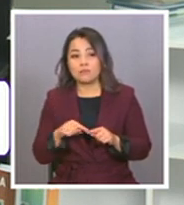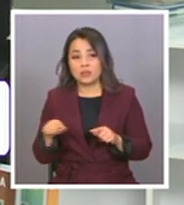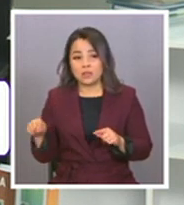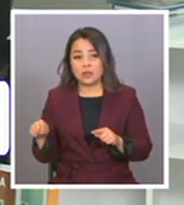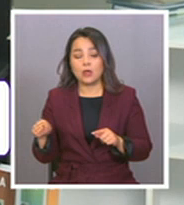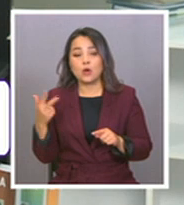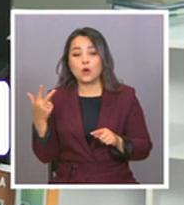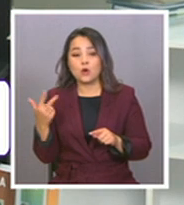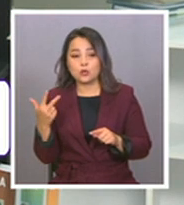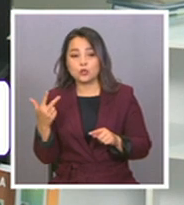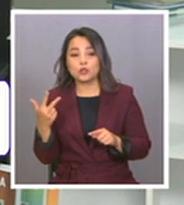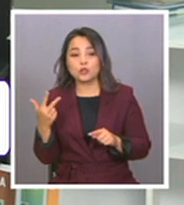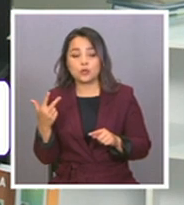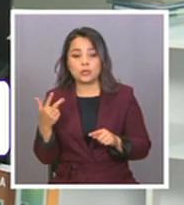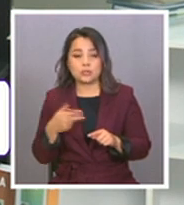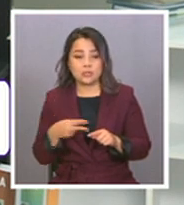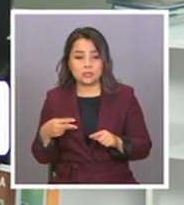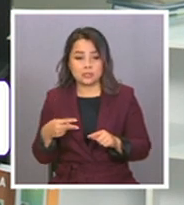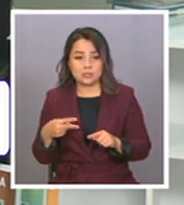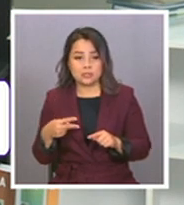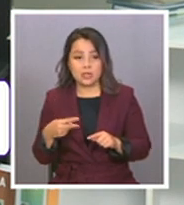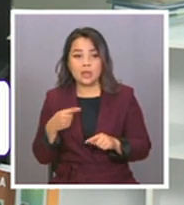3-ке тең. Келесі